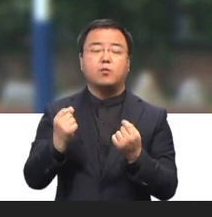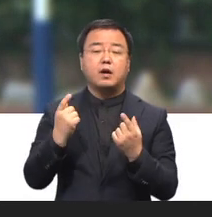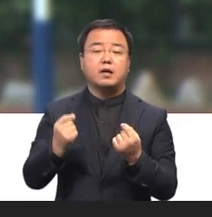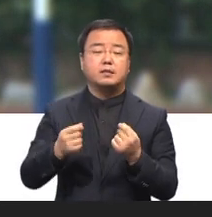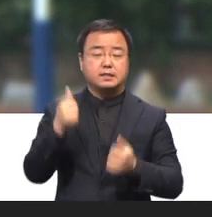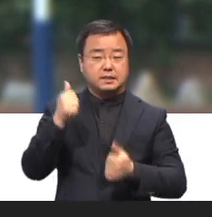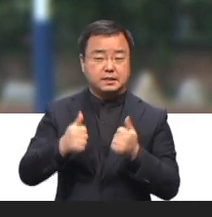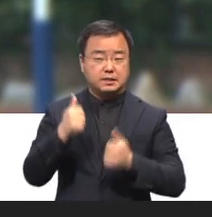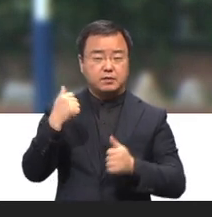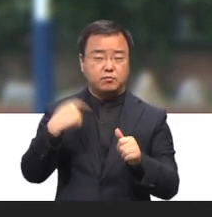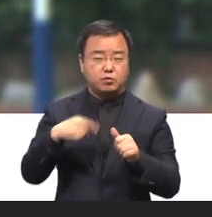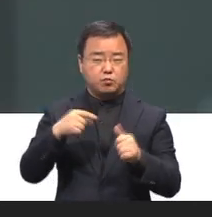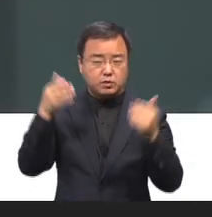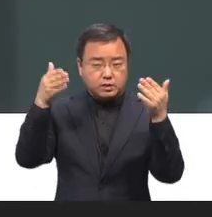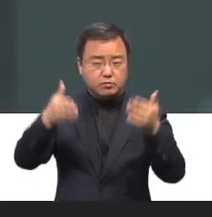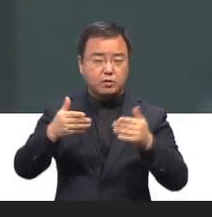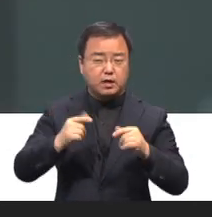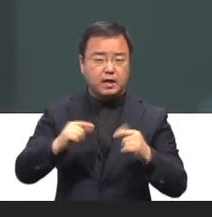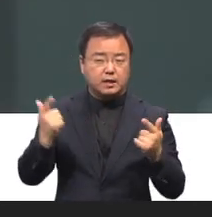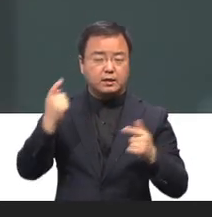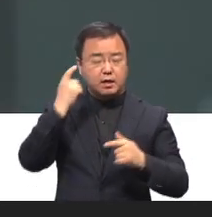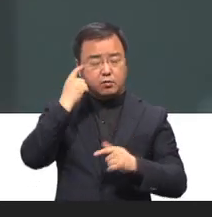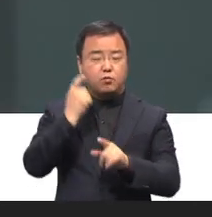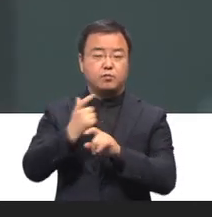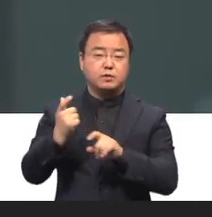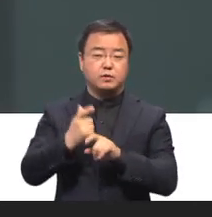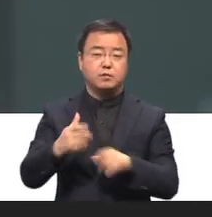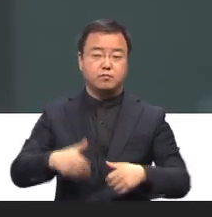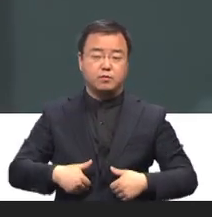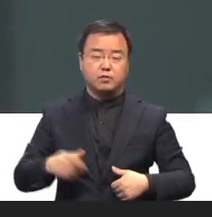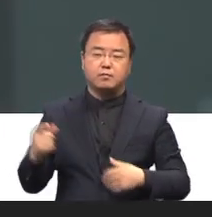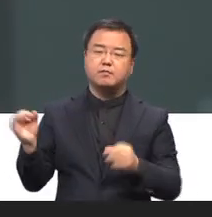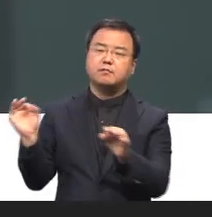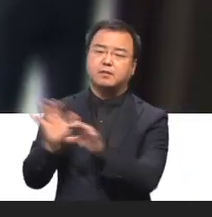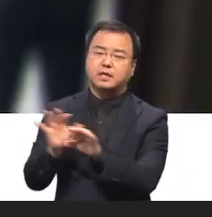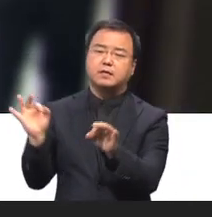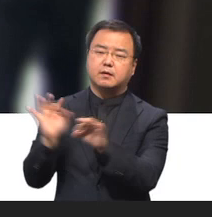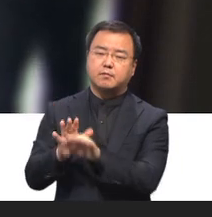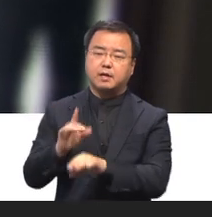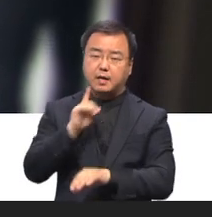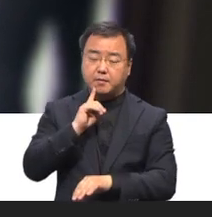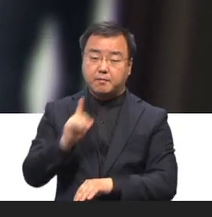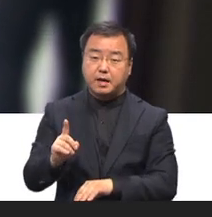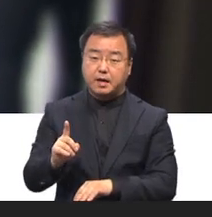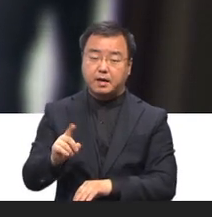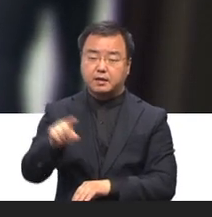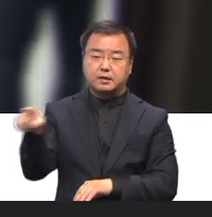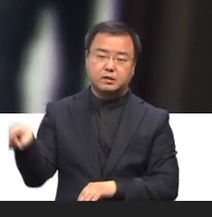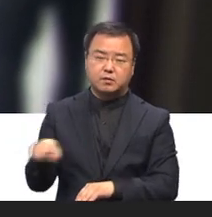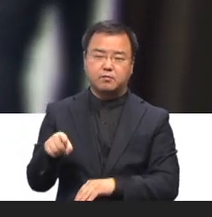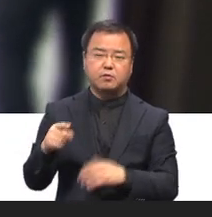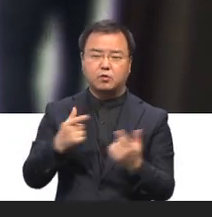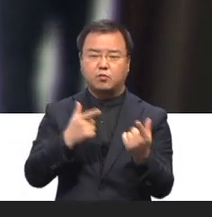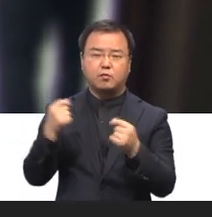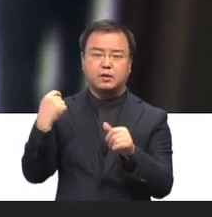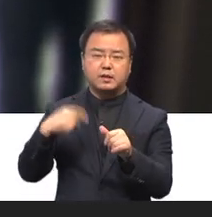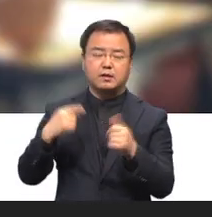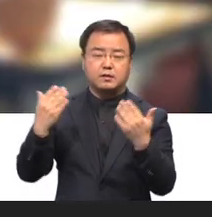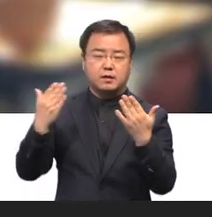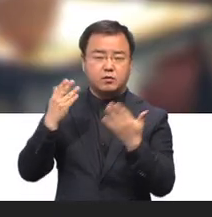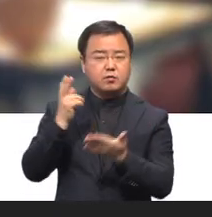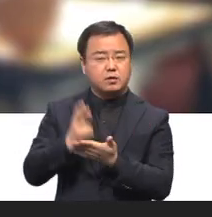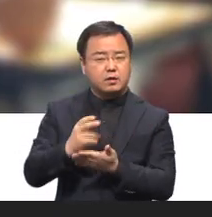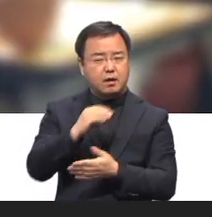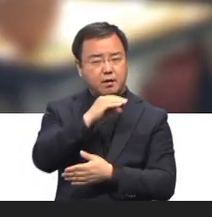것이 아닌지 반성해야 될 대목이고요. 그렇죠. 이걸 없애겠다고 하시는 분들은 모두 똑같이 가르치는 학교 제도가 과연 바람직하고